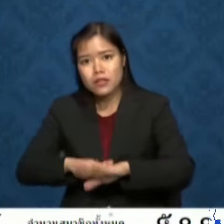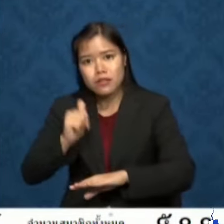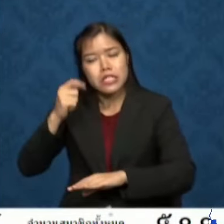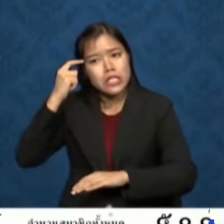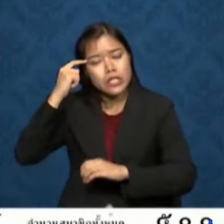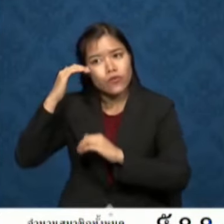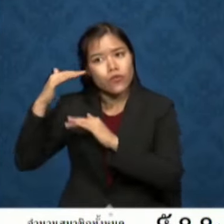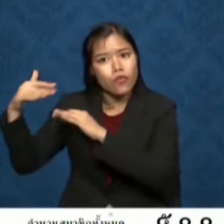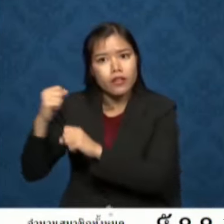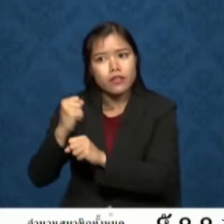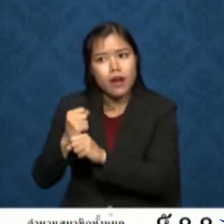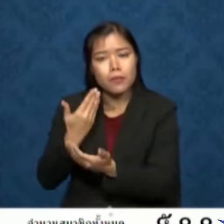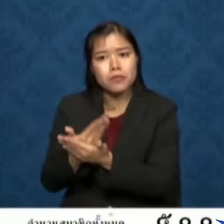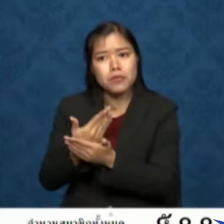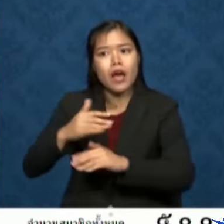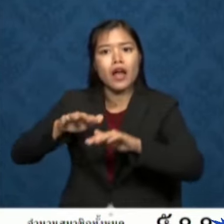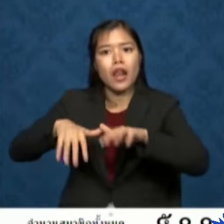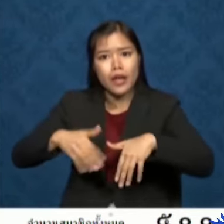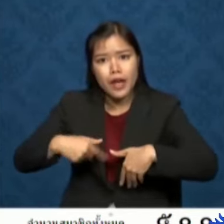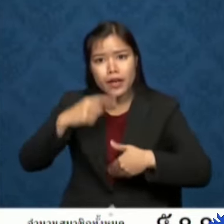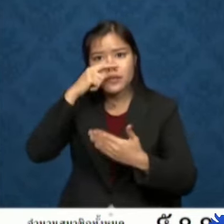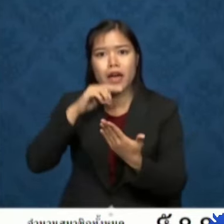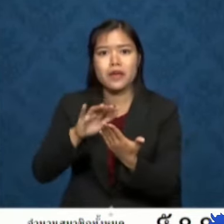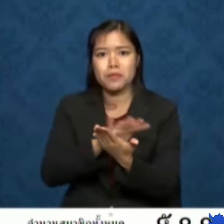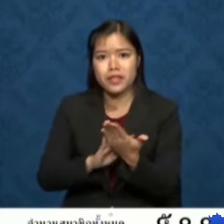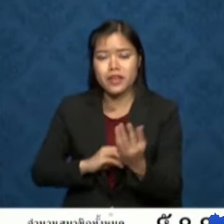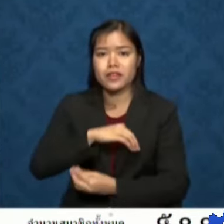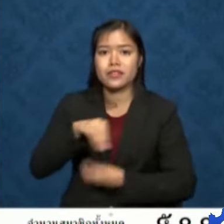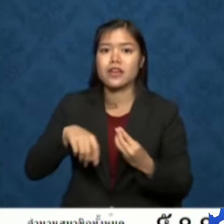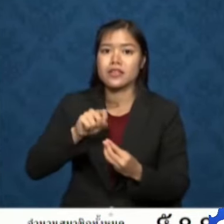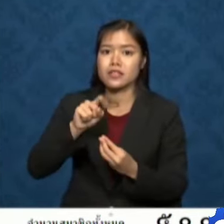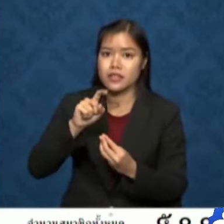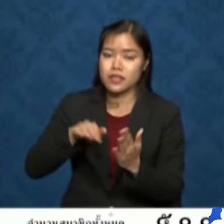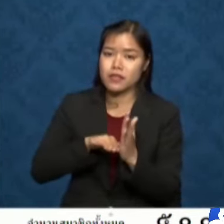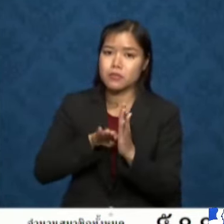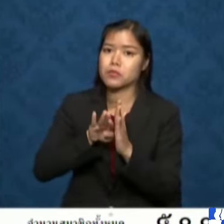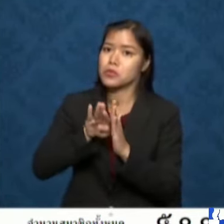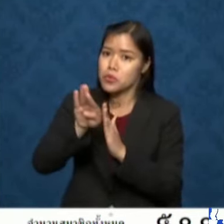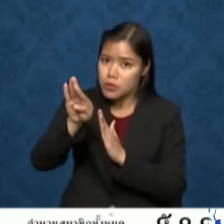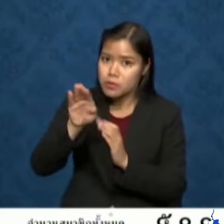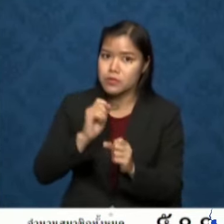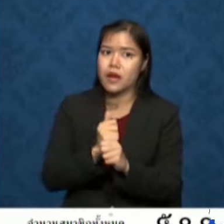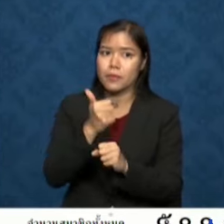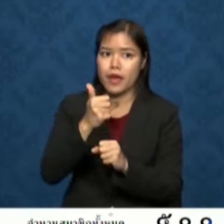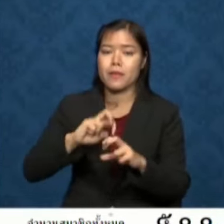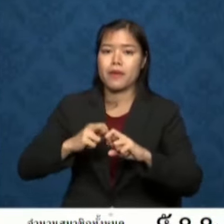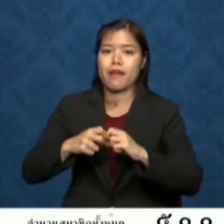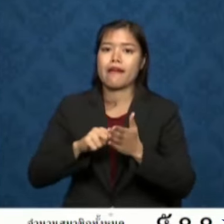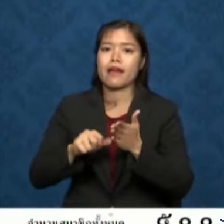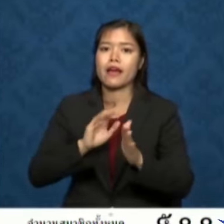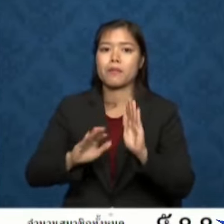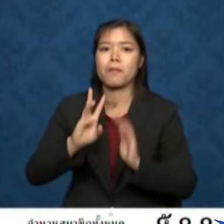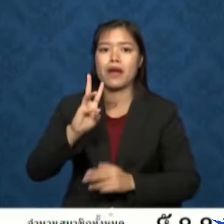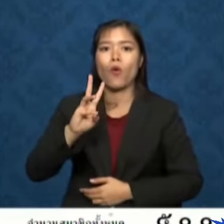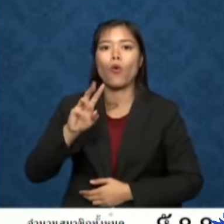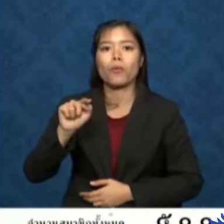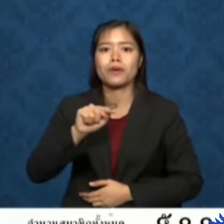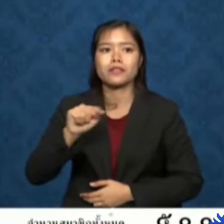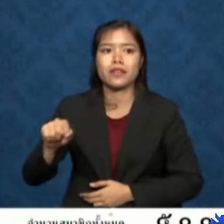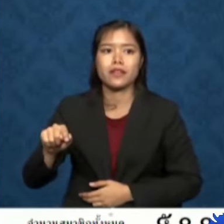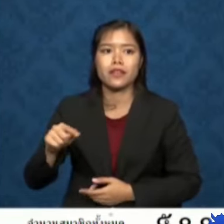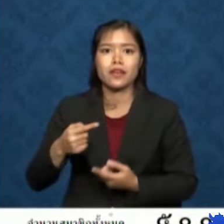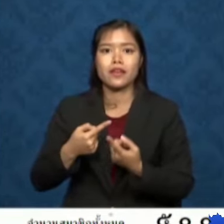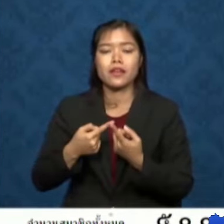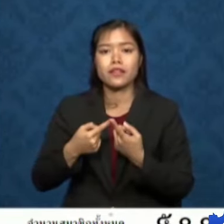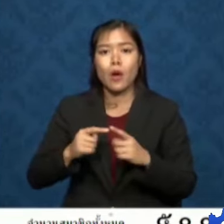ฝันเพื่อสร้างรายได้ให้กับประเทศจะขับเคลื่อนเศรษฐกิจของประเทศและแก้ไขปัญหาได้ราวๆ 6%เลยทเรัฐบาลนี้